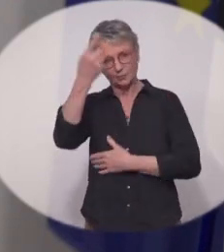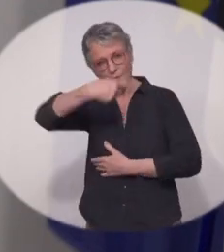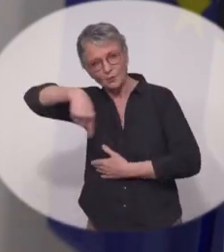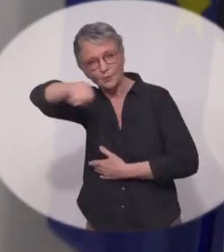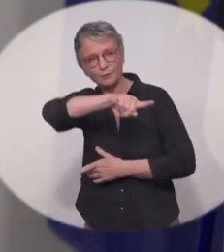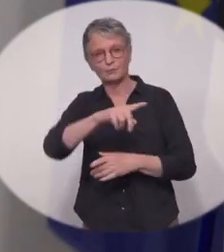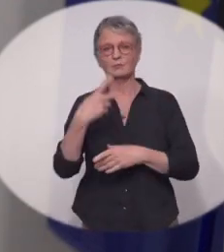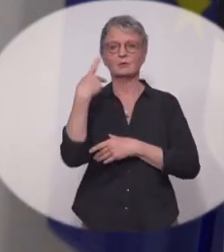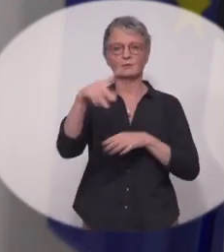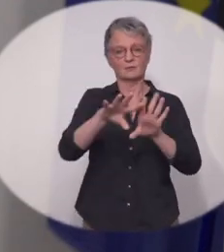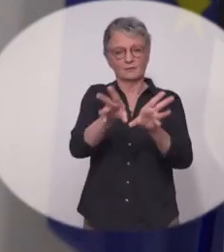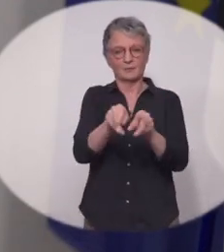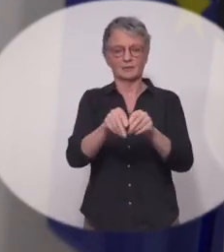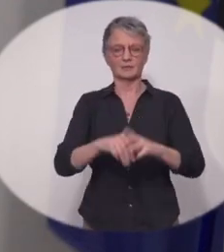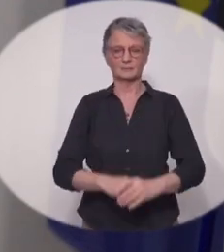pas tous pourris